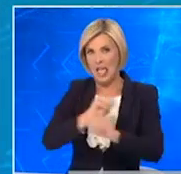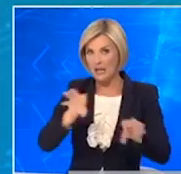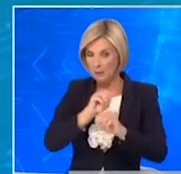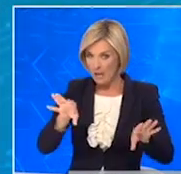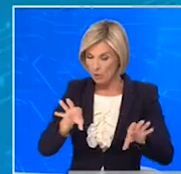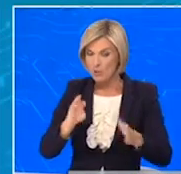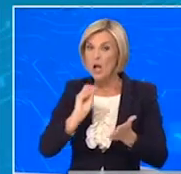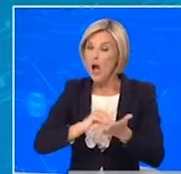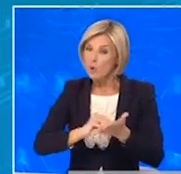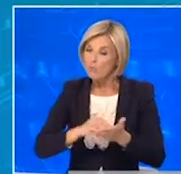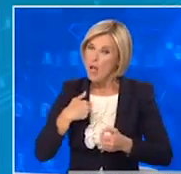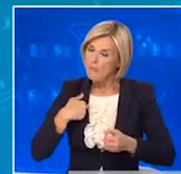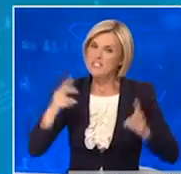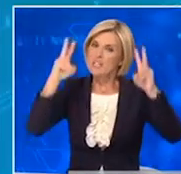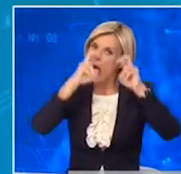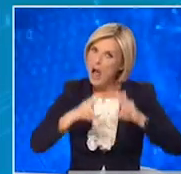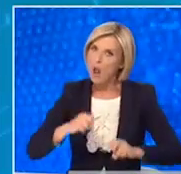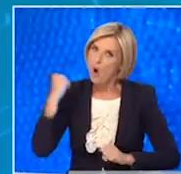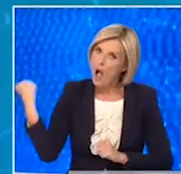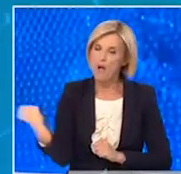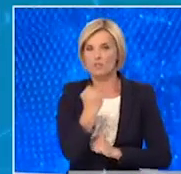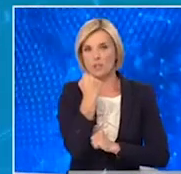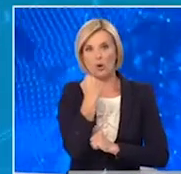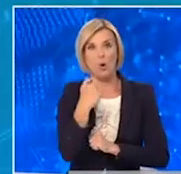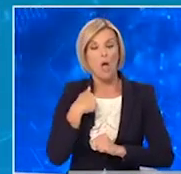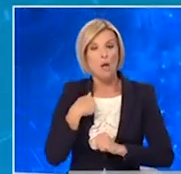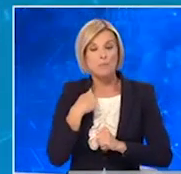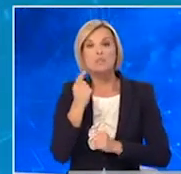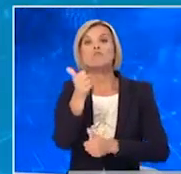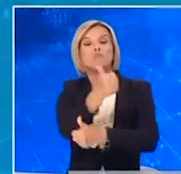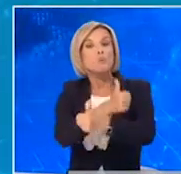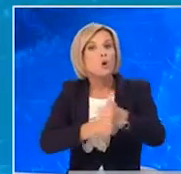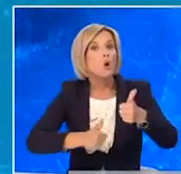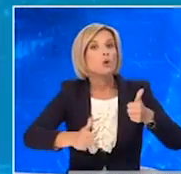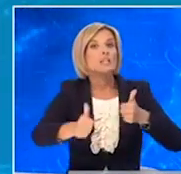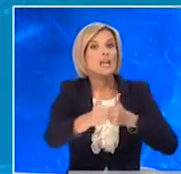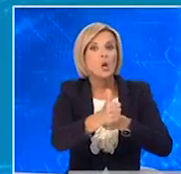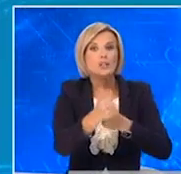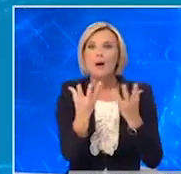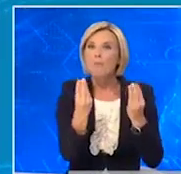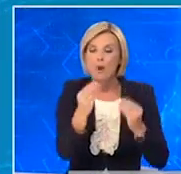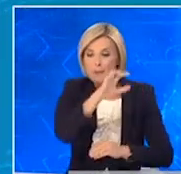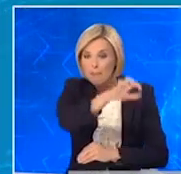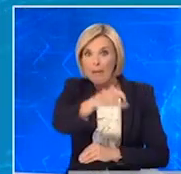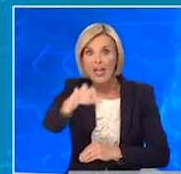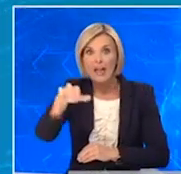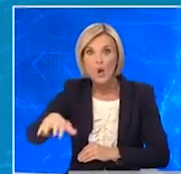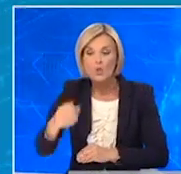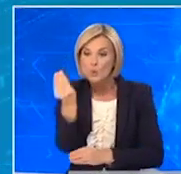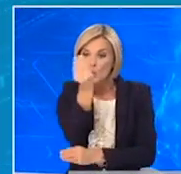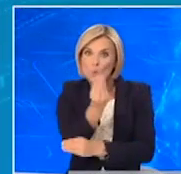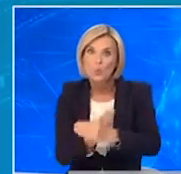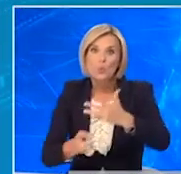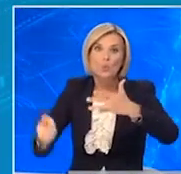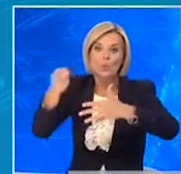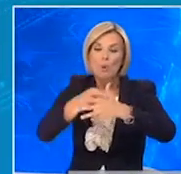ελεγκτικοί μηχανισμοί κάνουν τη δουλειά τους. Δίνουμε έμφαση ειδικά σε περιοχές που έχουν έντονα επιδημιολογικά φορτία. Αυτός